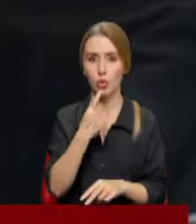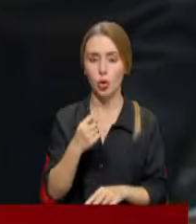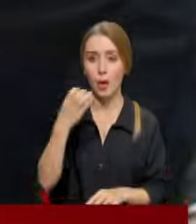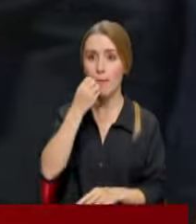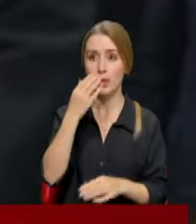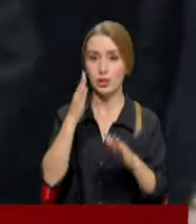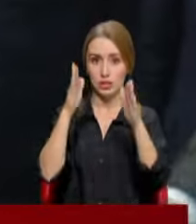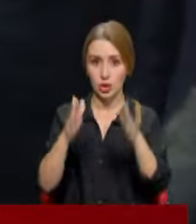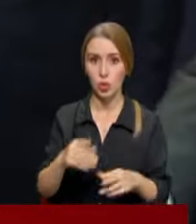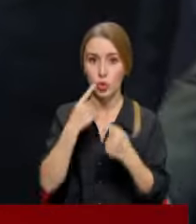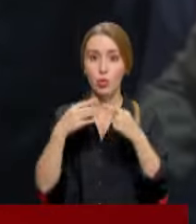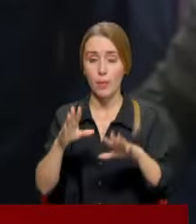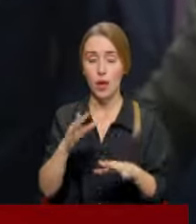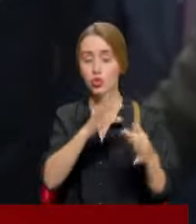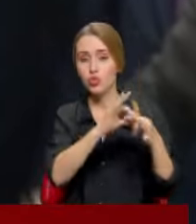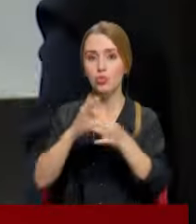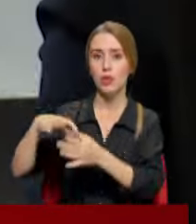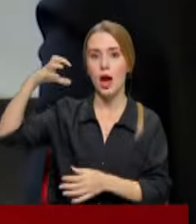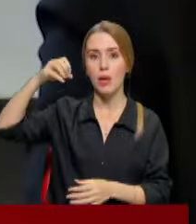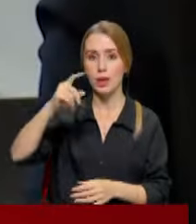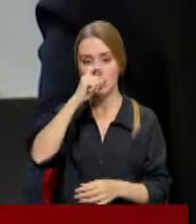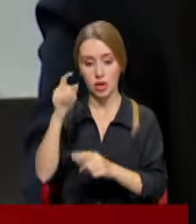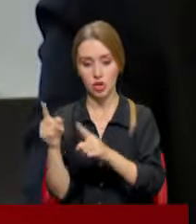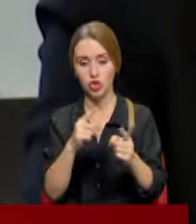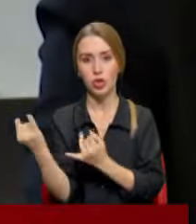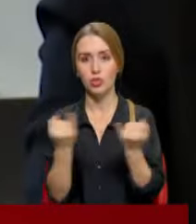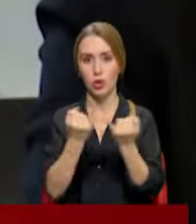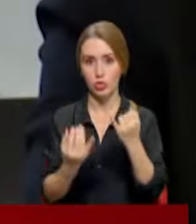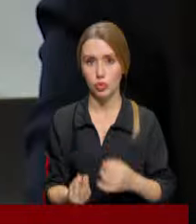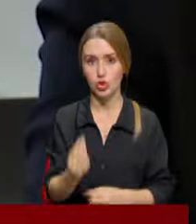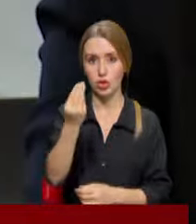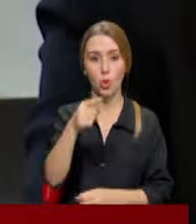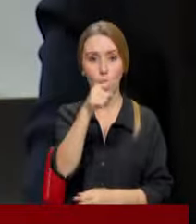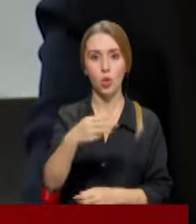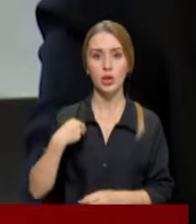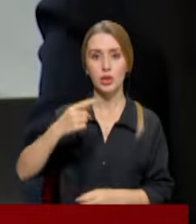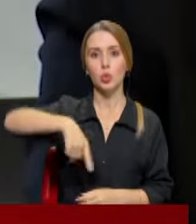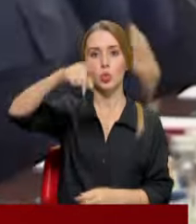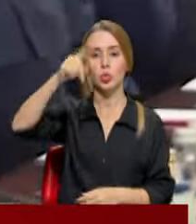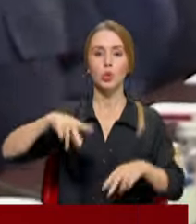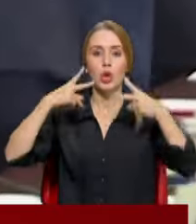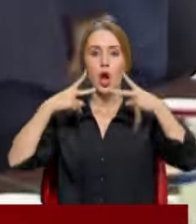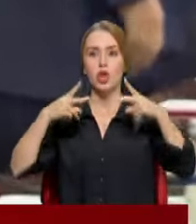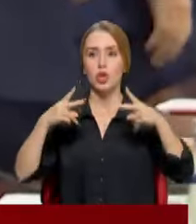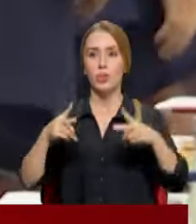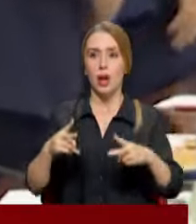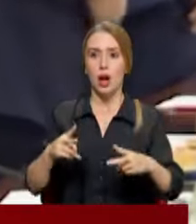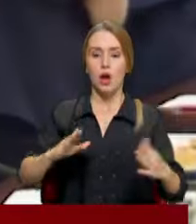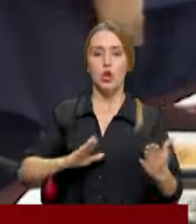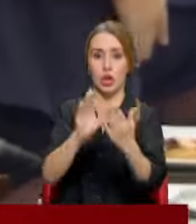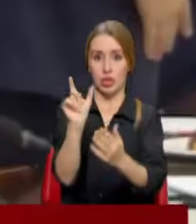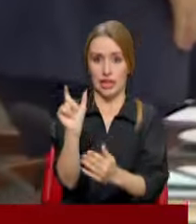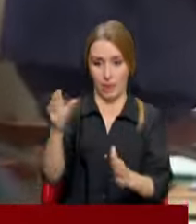Bahçeli sessiz ama o sözleri AK Parti ve saray arasında kavga çıkardı. Uçum yeni günde açıklamasına karşı kelimesini